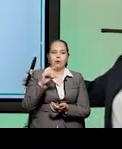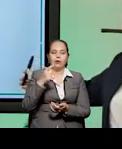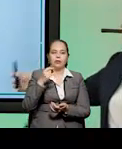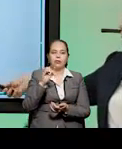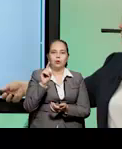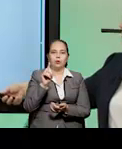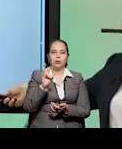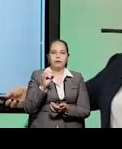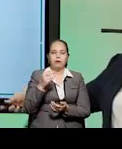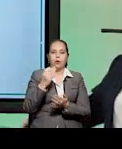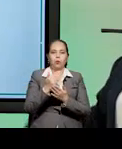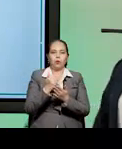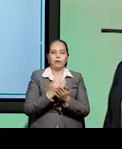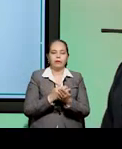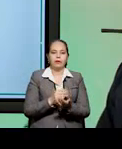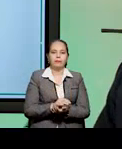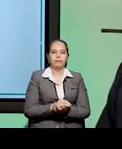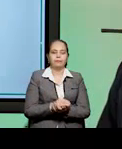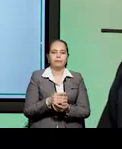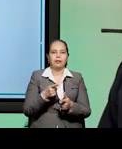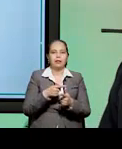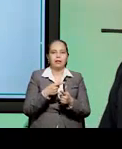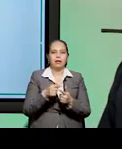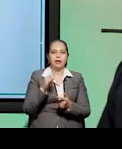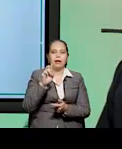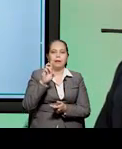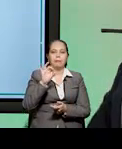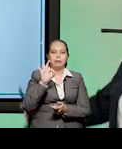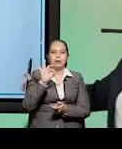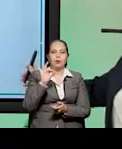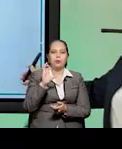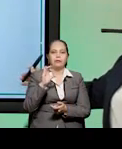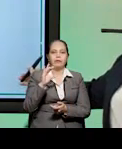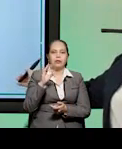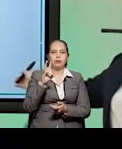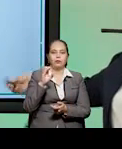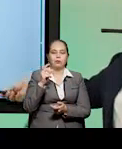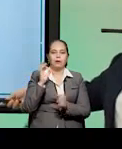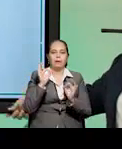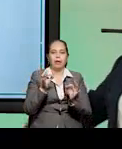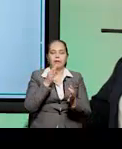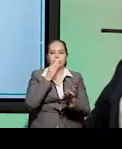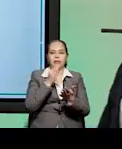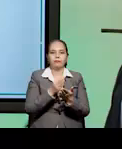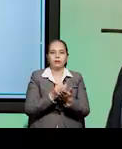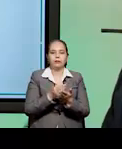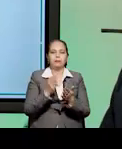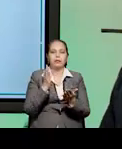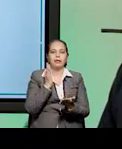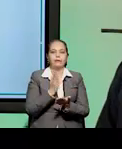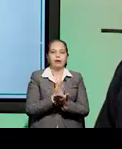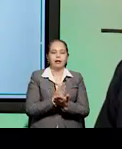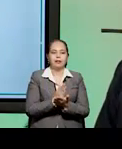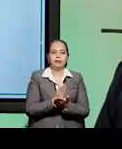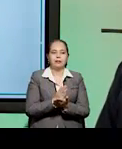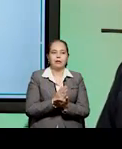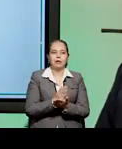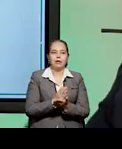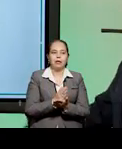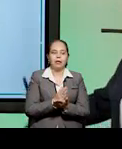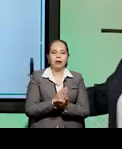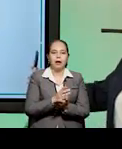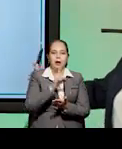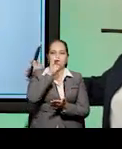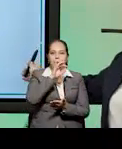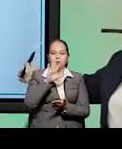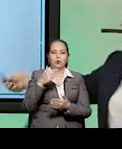биогеоценозного уровня или биосферного. Правильным ответом является